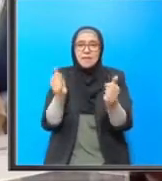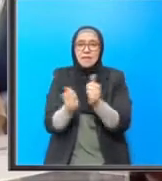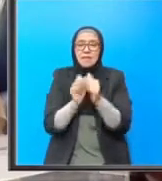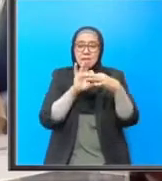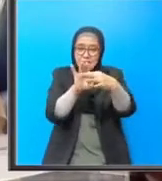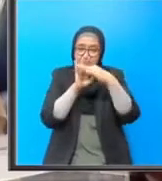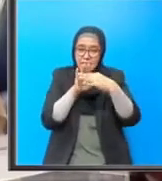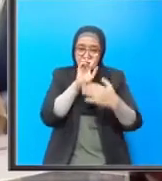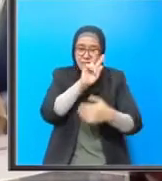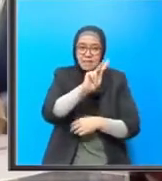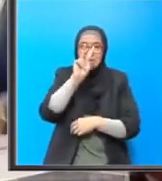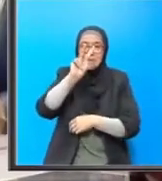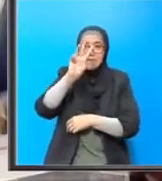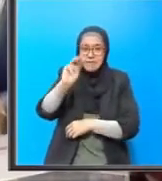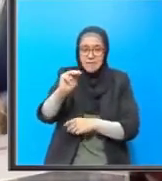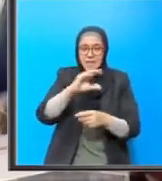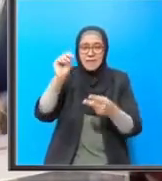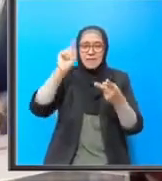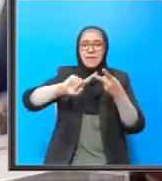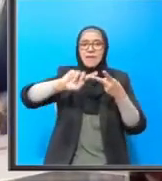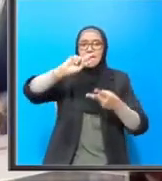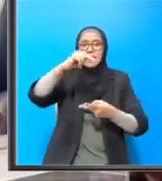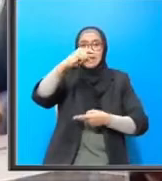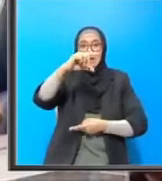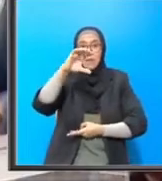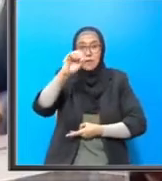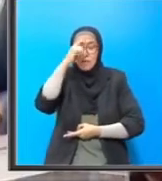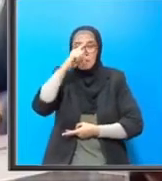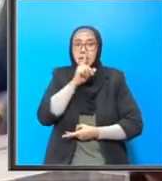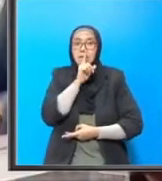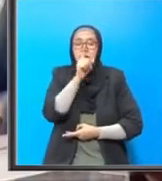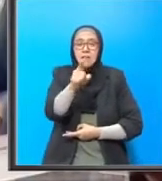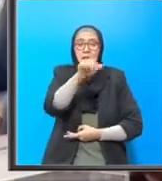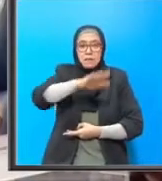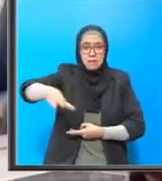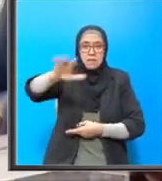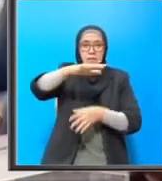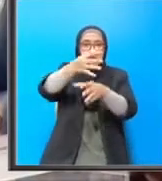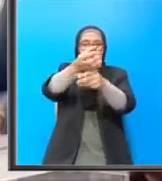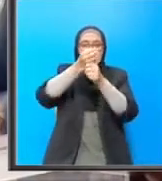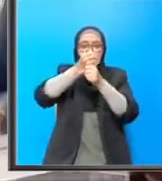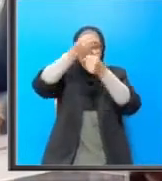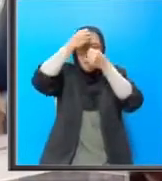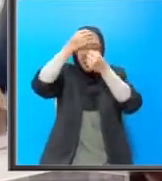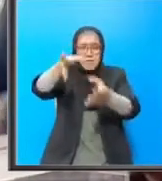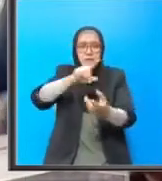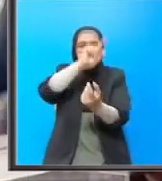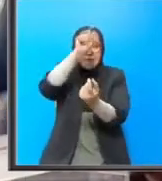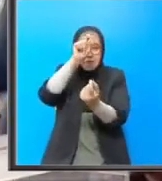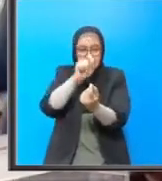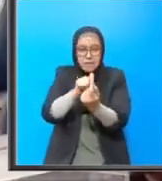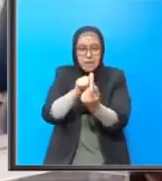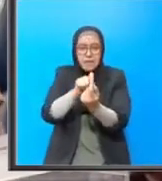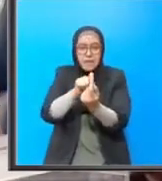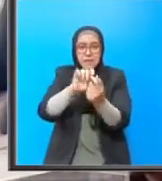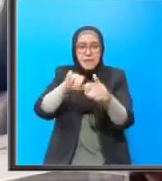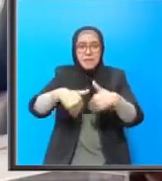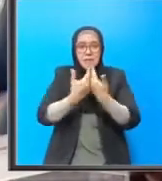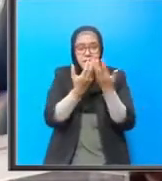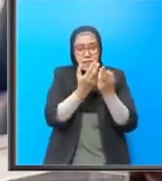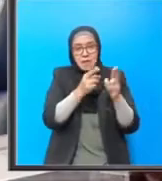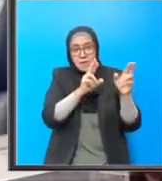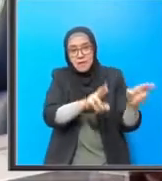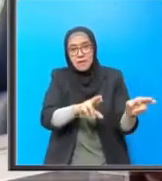GM kerjasama Jugo daripada enjoy untuk memastikan mereka ini mendapat maklumat da yogs yang tepat bagaimana untuk